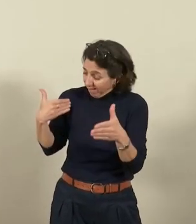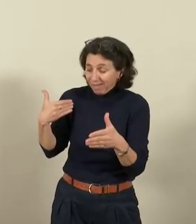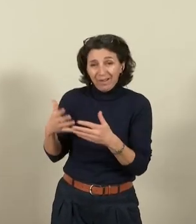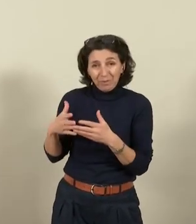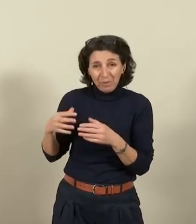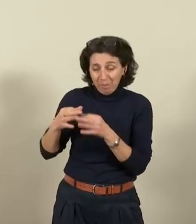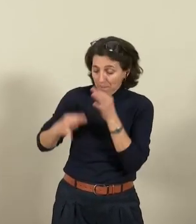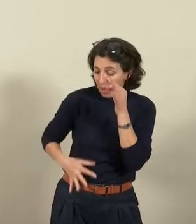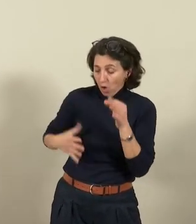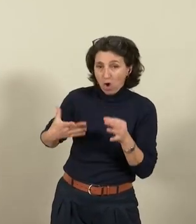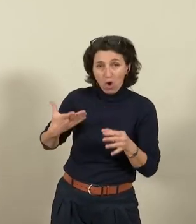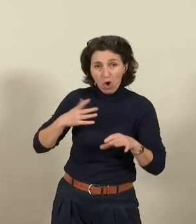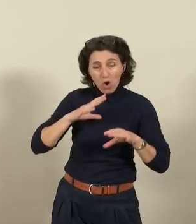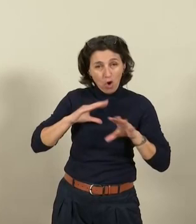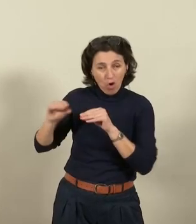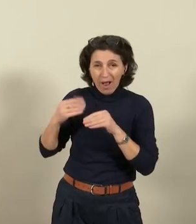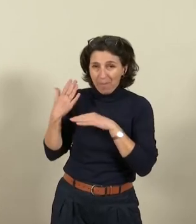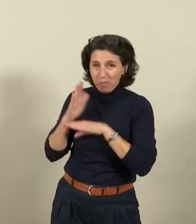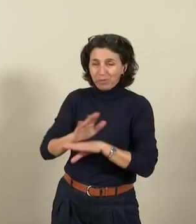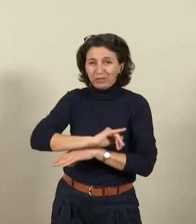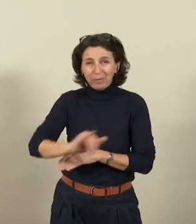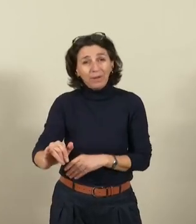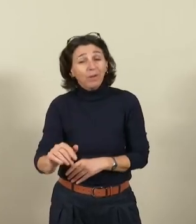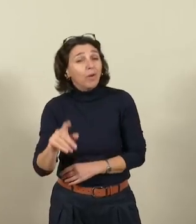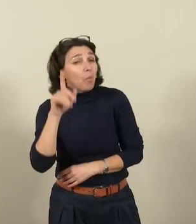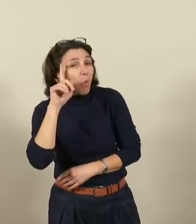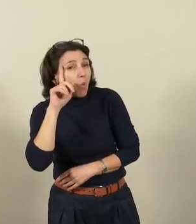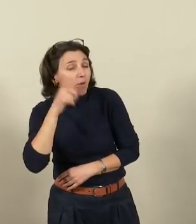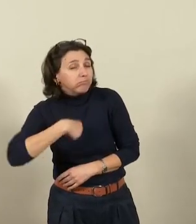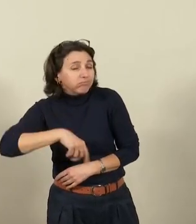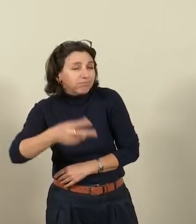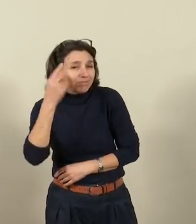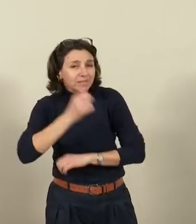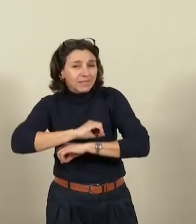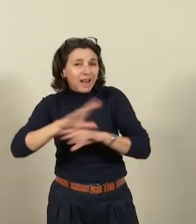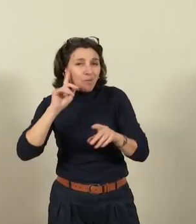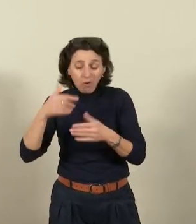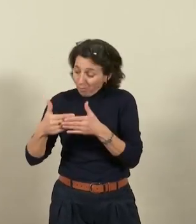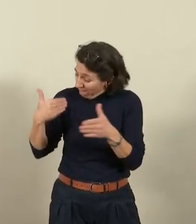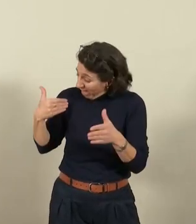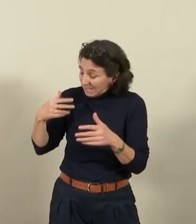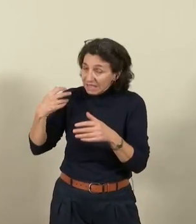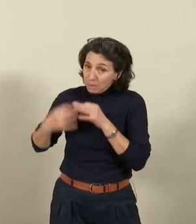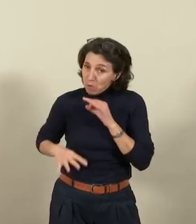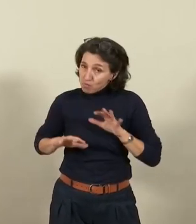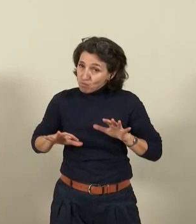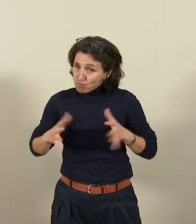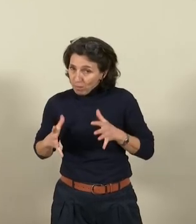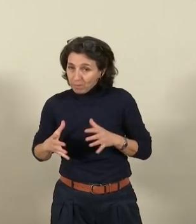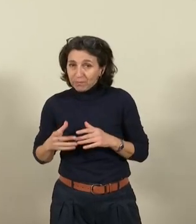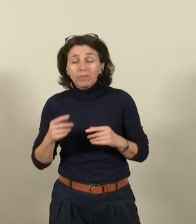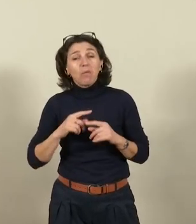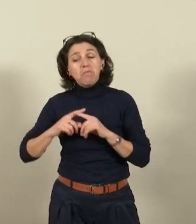de vos intentions et on comprend pourquoi puisquil ne serait pasès reluisant mais vous voudriez que les autres